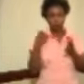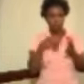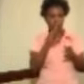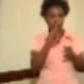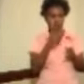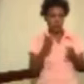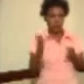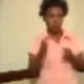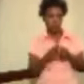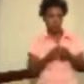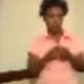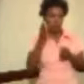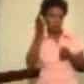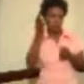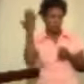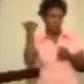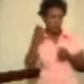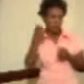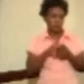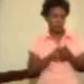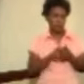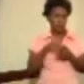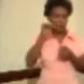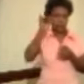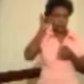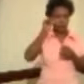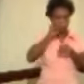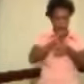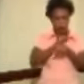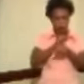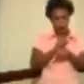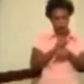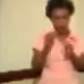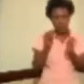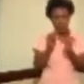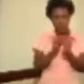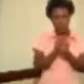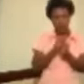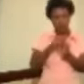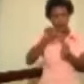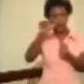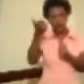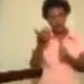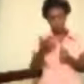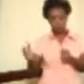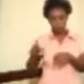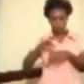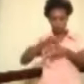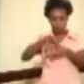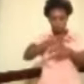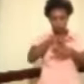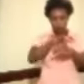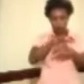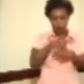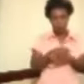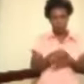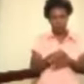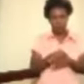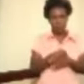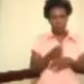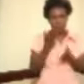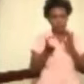les techniques modernes, particulièrement intéressé en ce qui concerne l'éducation, je vais insister sur lui. Mais il y a la technique